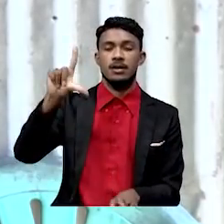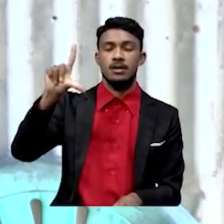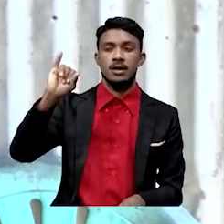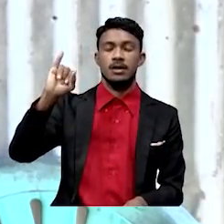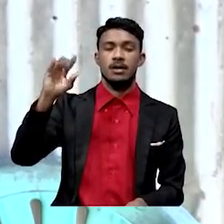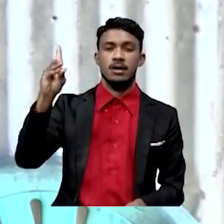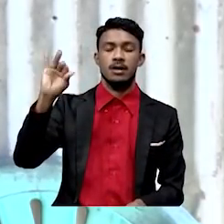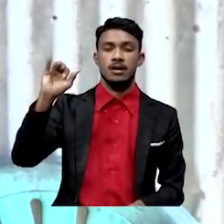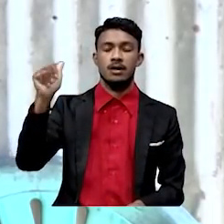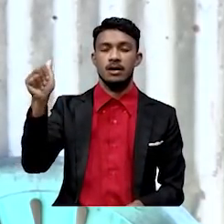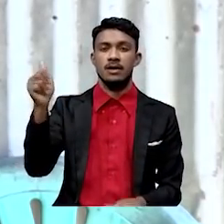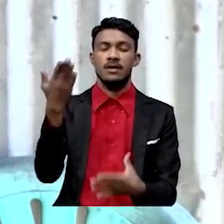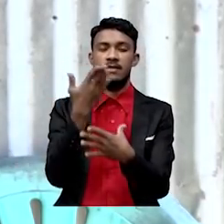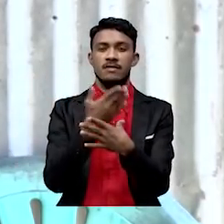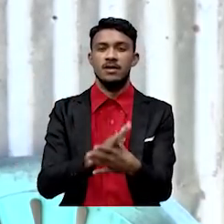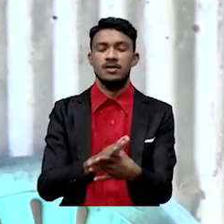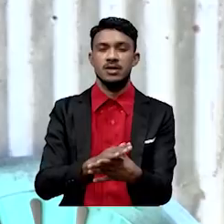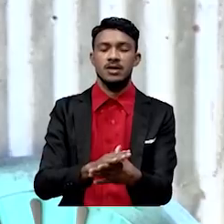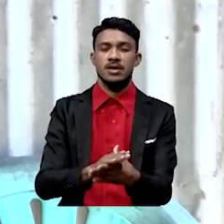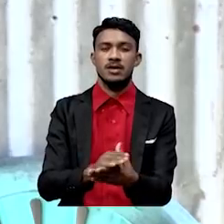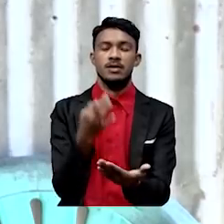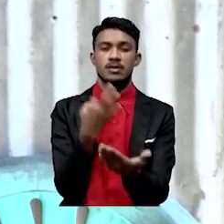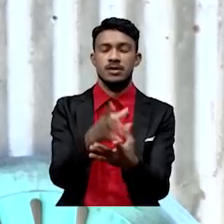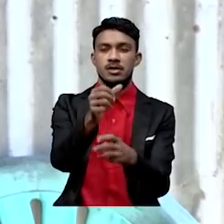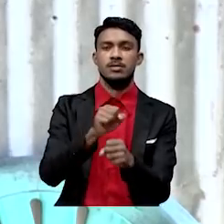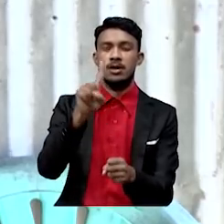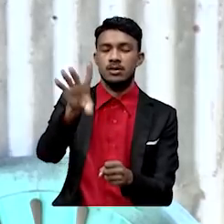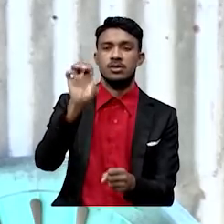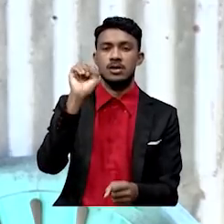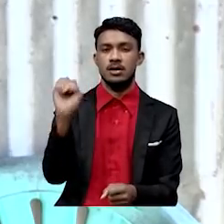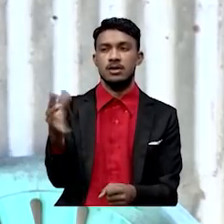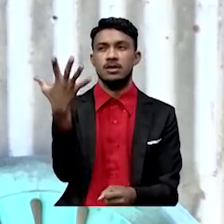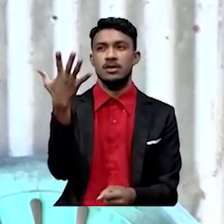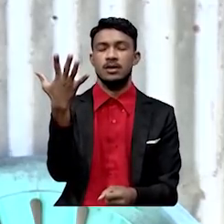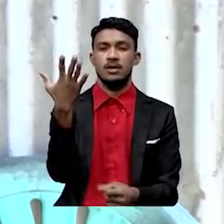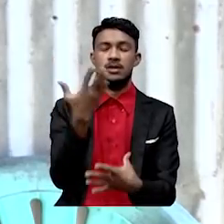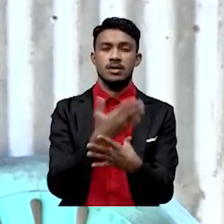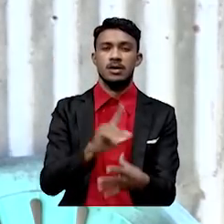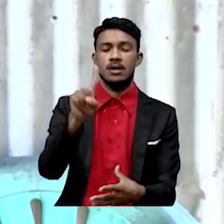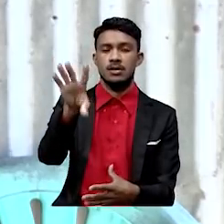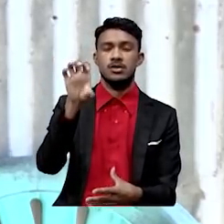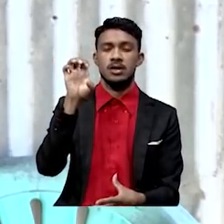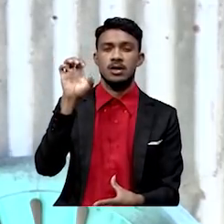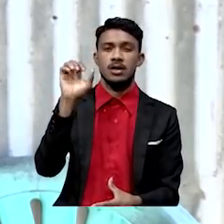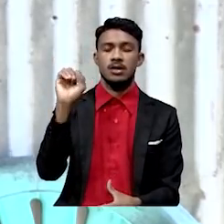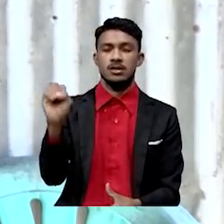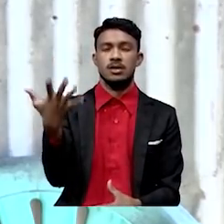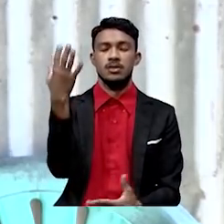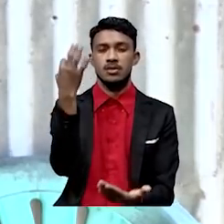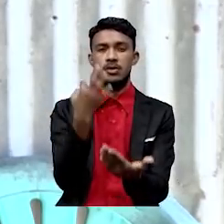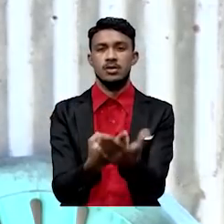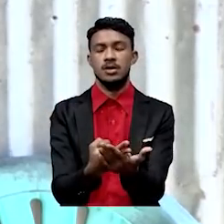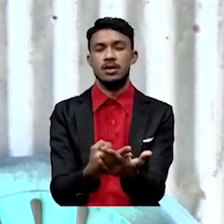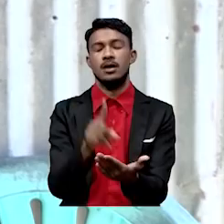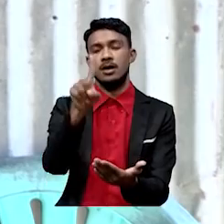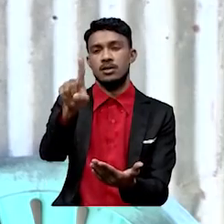salario atus ida sanur resin lima ne, husi atus ida sanur resin lima, osang atus ida